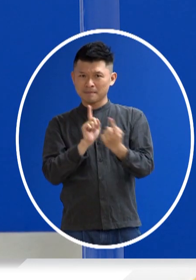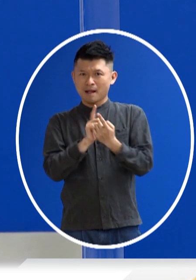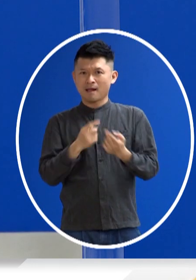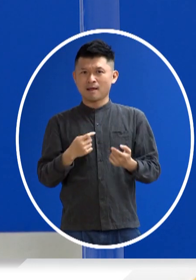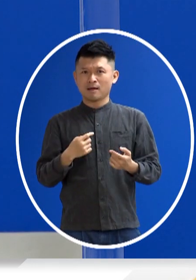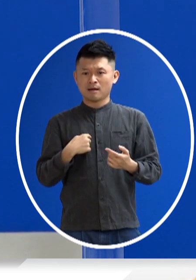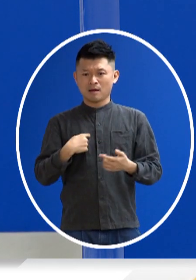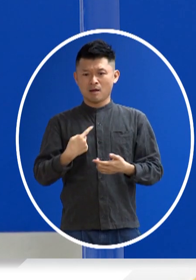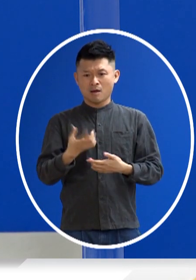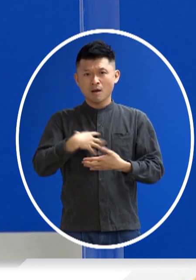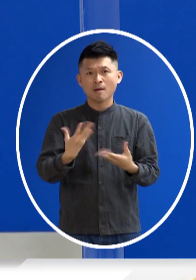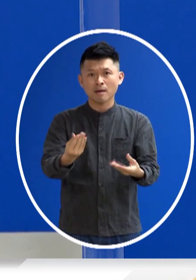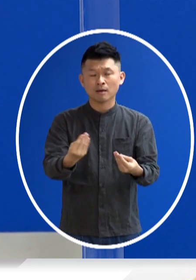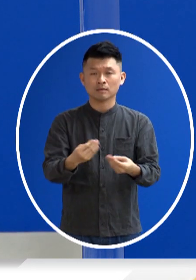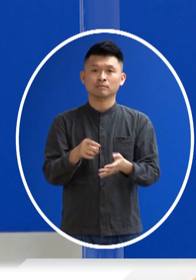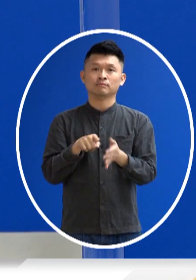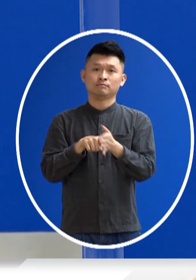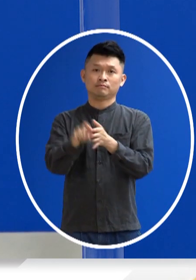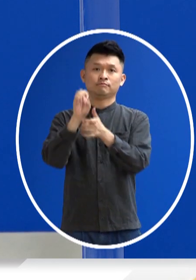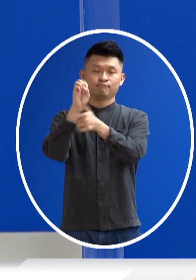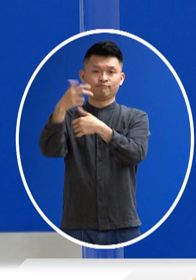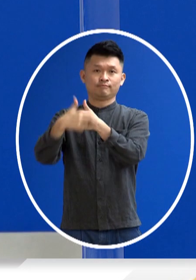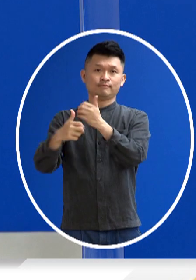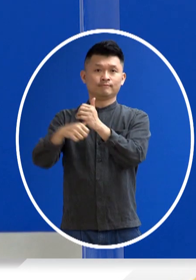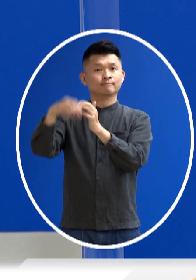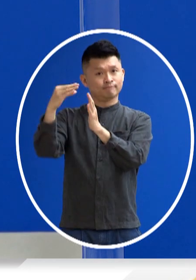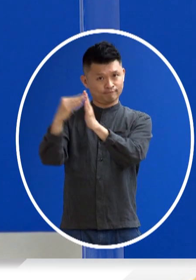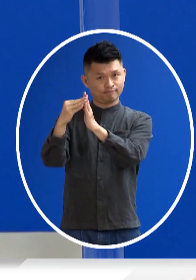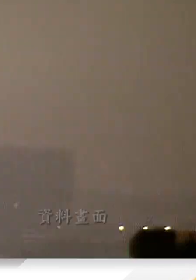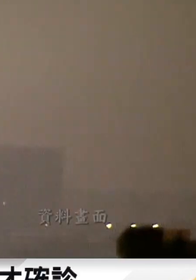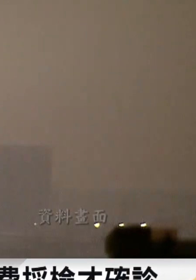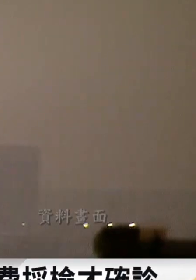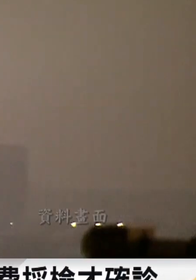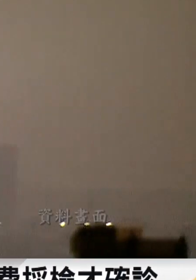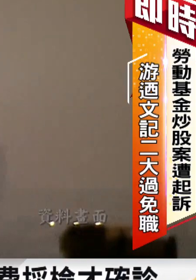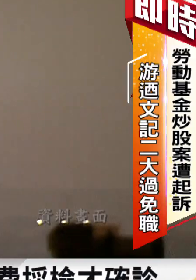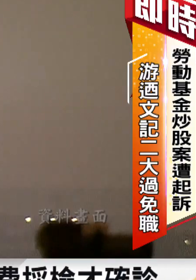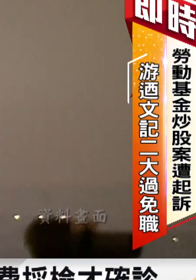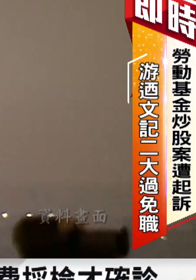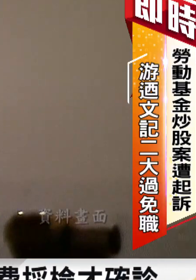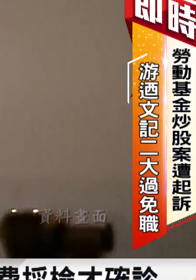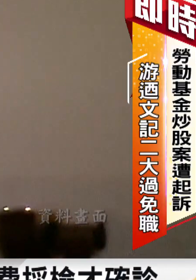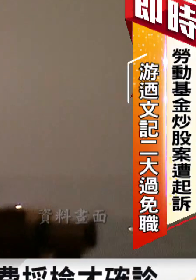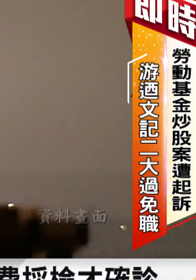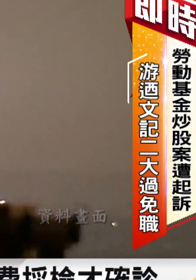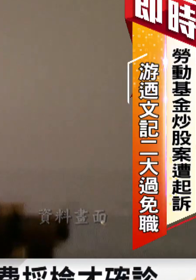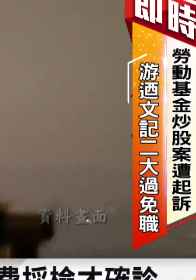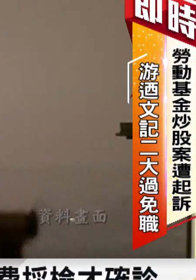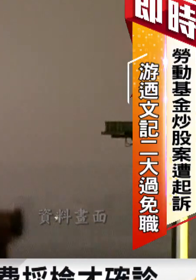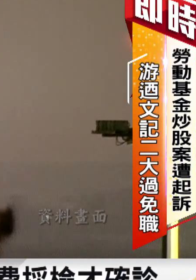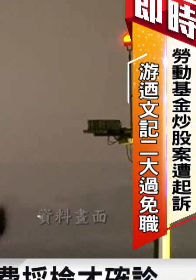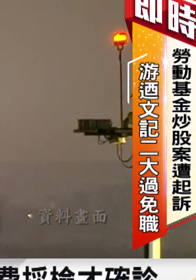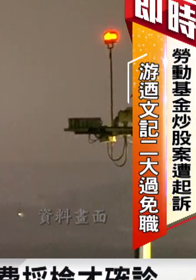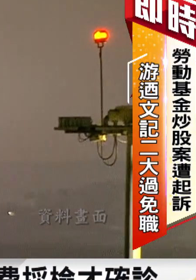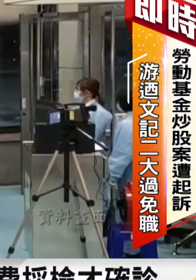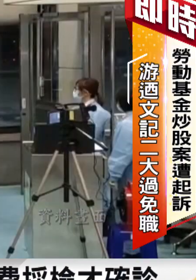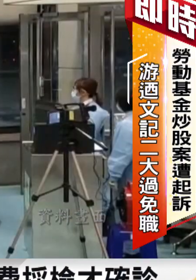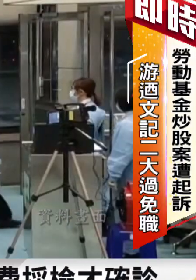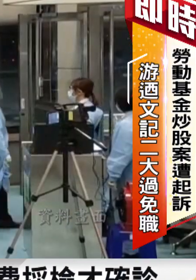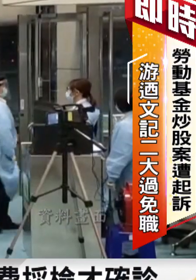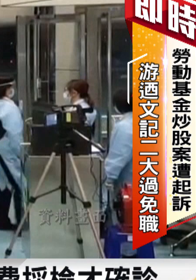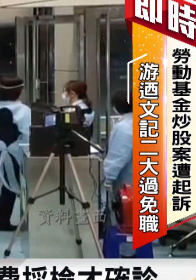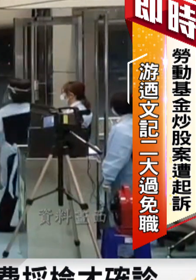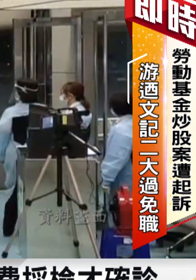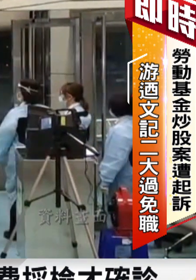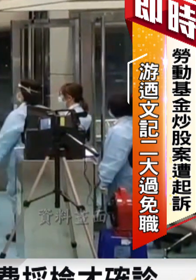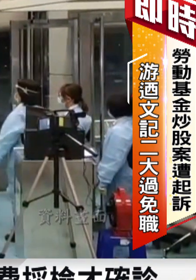他其实可以跟这个卫生局讲，那卫生局可以再去做调查。 指挥中心强调，这名从美国回来的案925在台